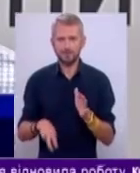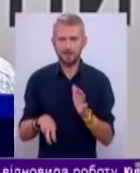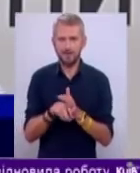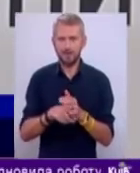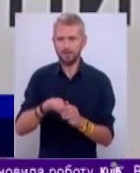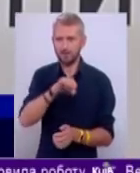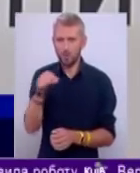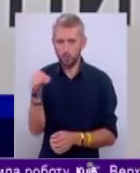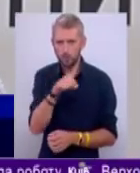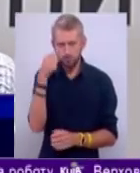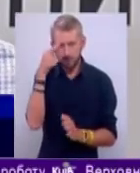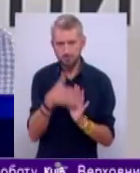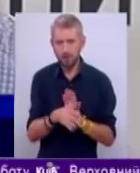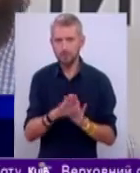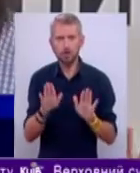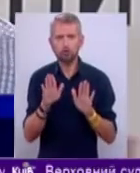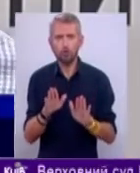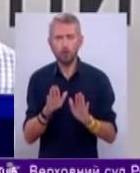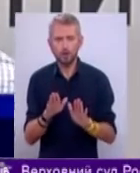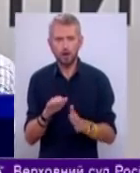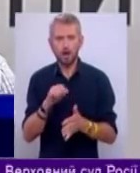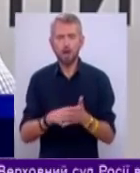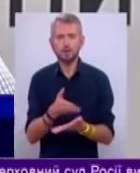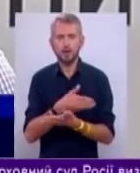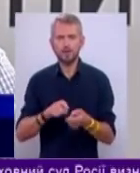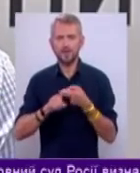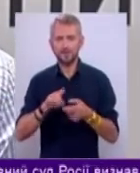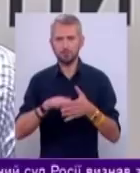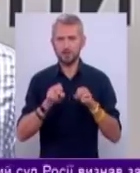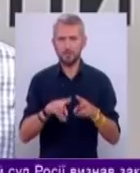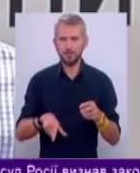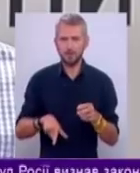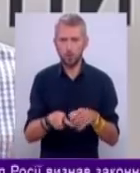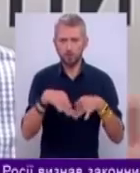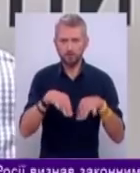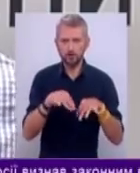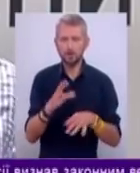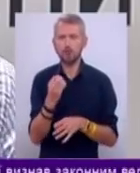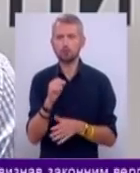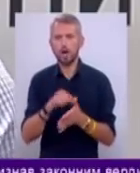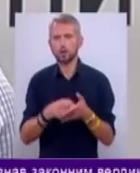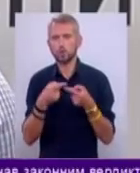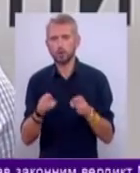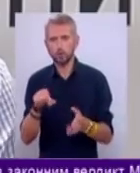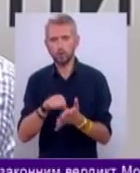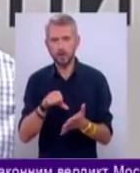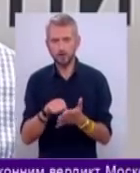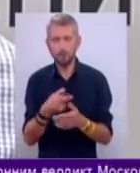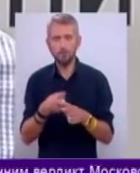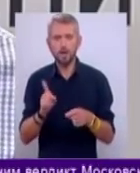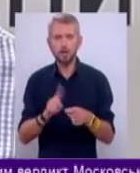руль, розуміє, що не тільки від нас залежить безпечність дорожнього рухання, а ще й від інших учасників,